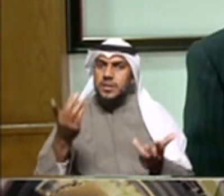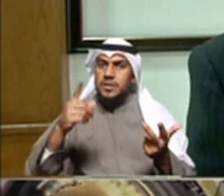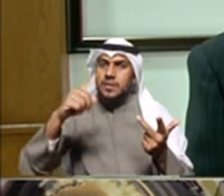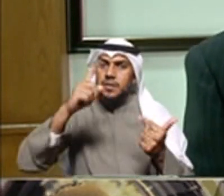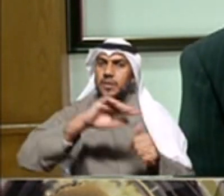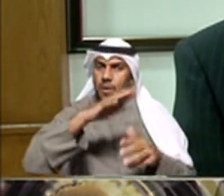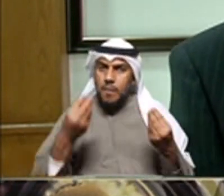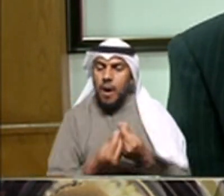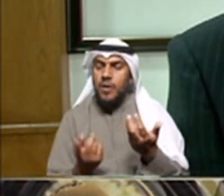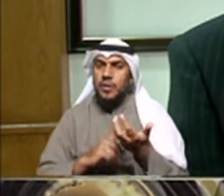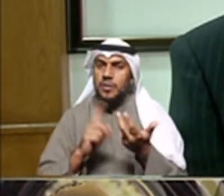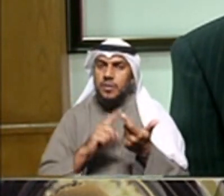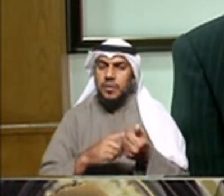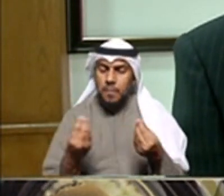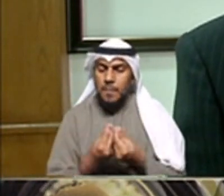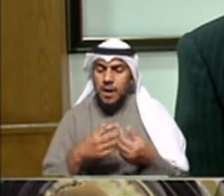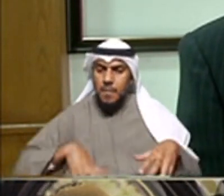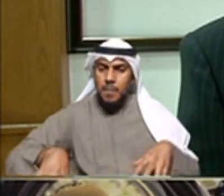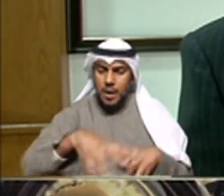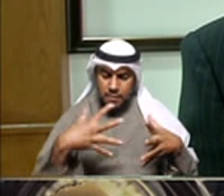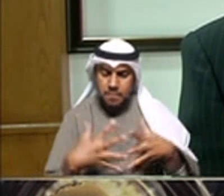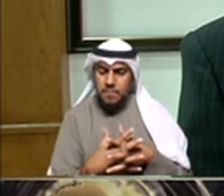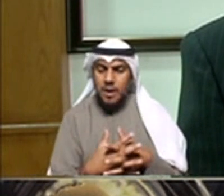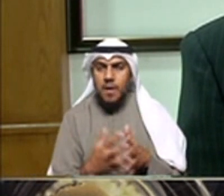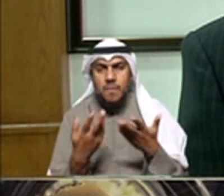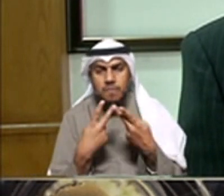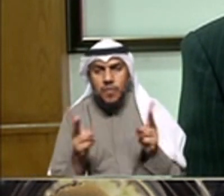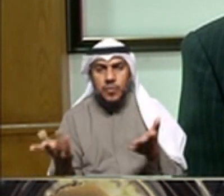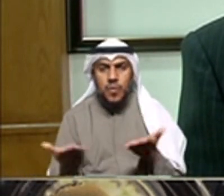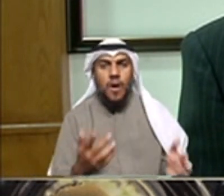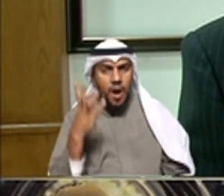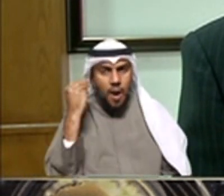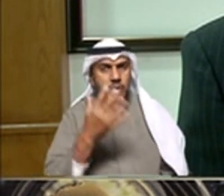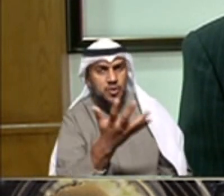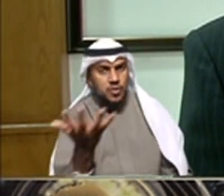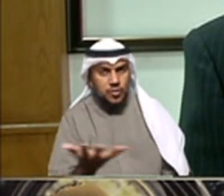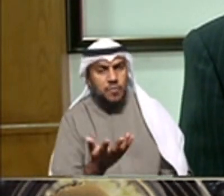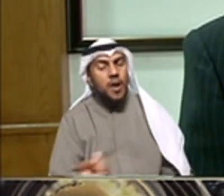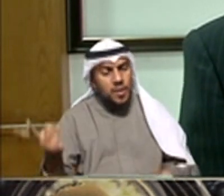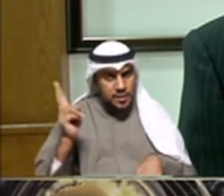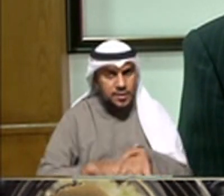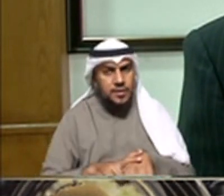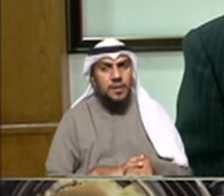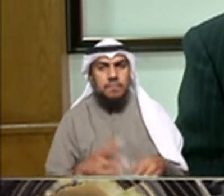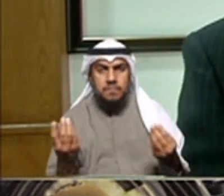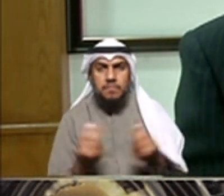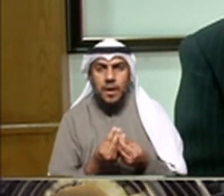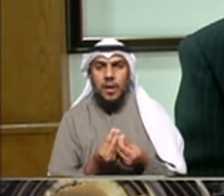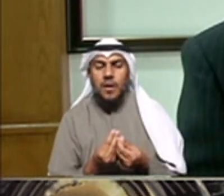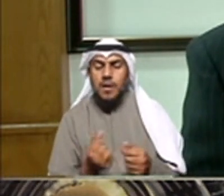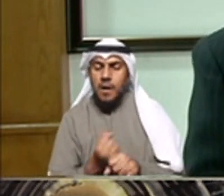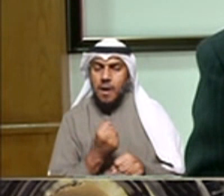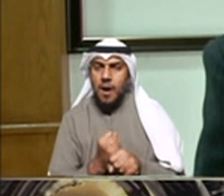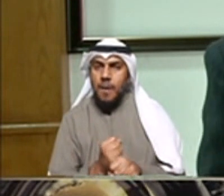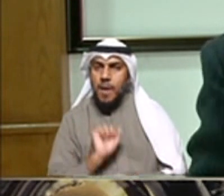للدول الجوار، فنتأمل بجذب استثمارات أخرى وخصوصا في